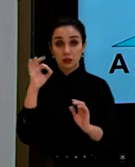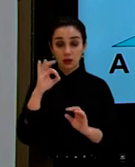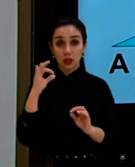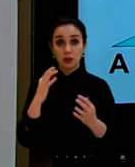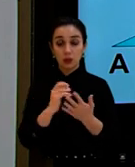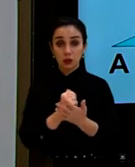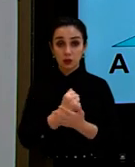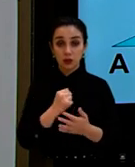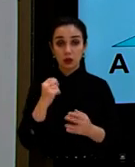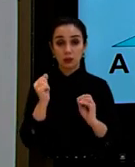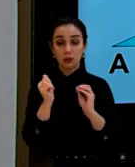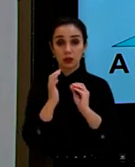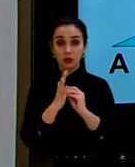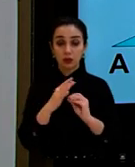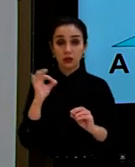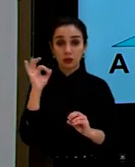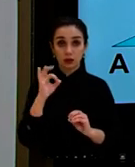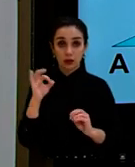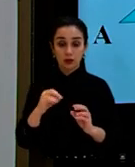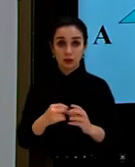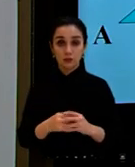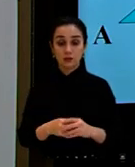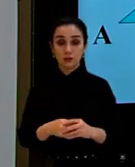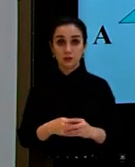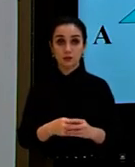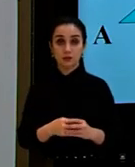градусов, получаем 15 градусов.